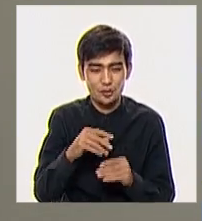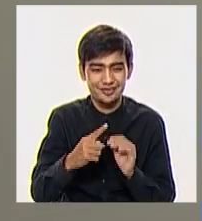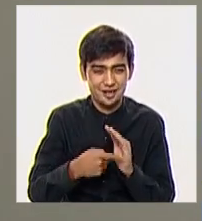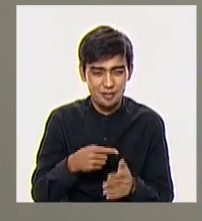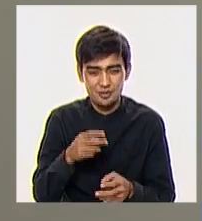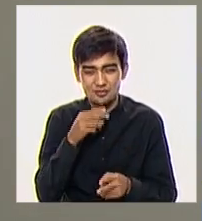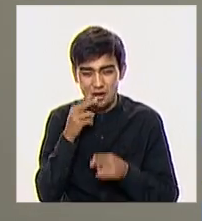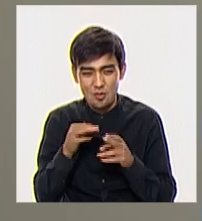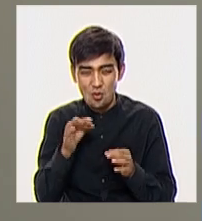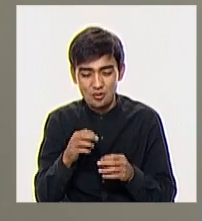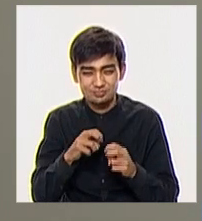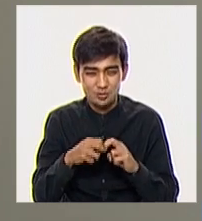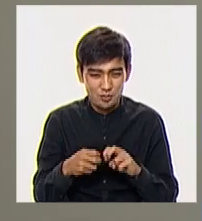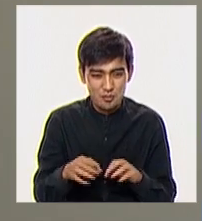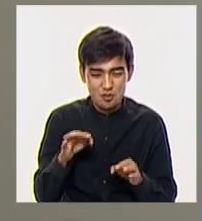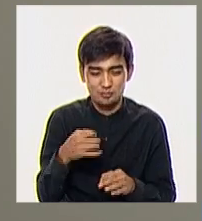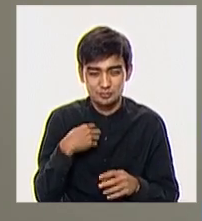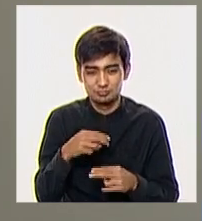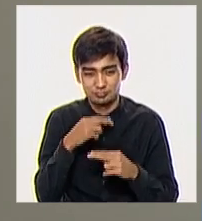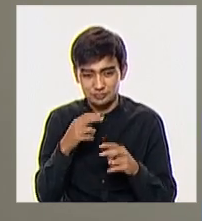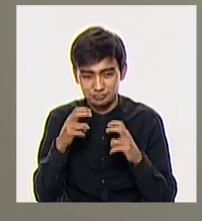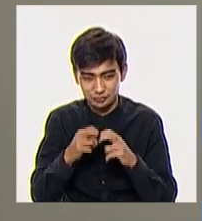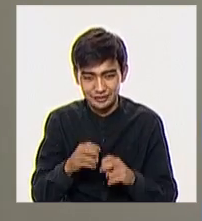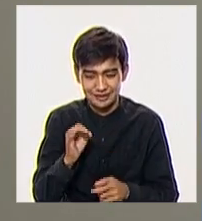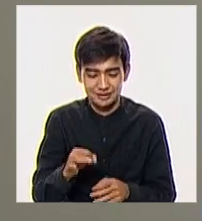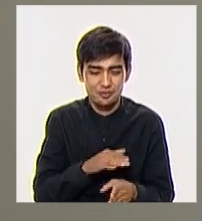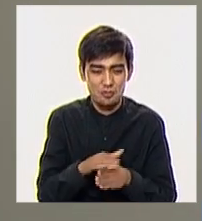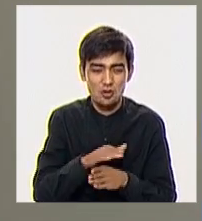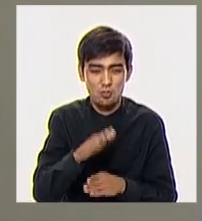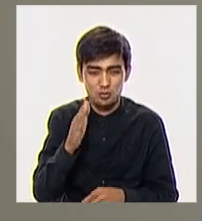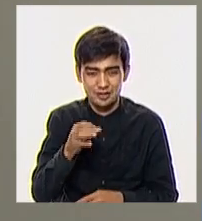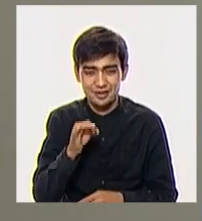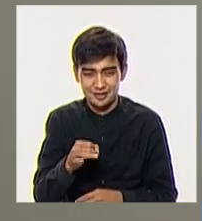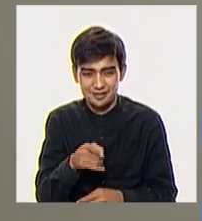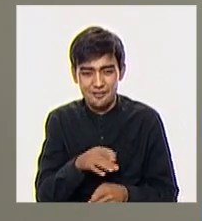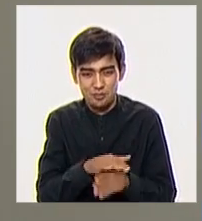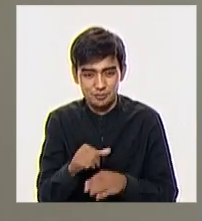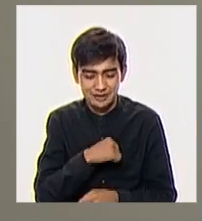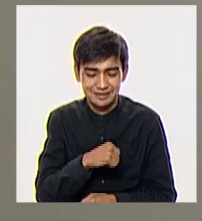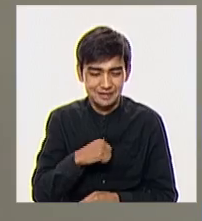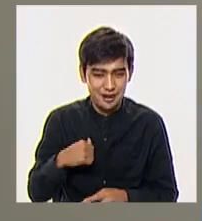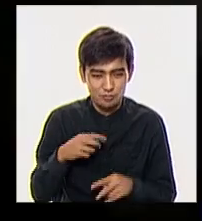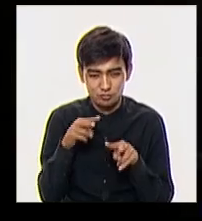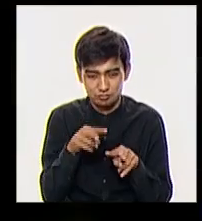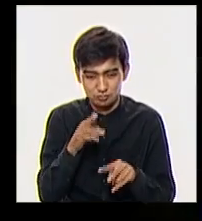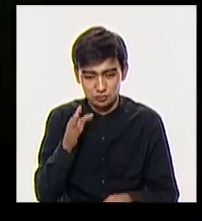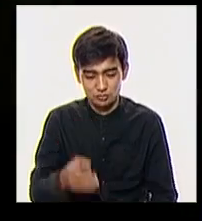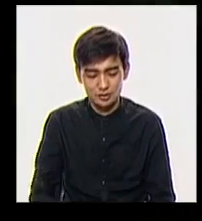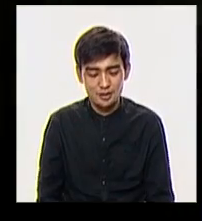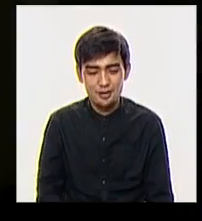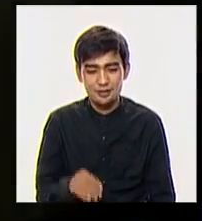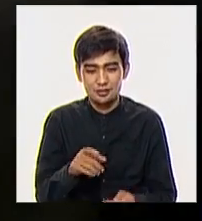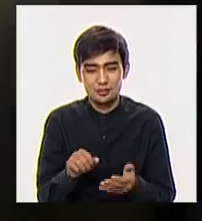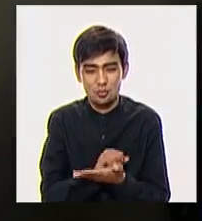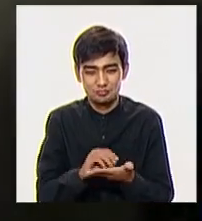арыздары заңда белгіленген мерзімде қаралатын болады. Және солардың орындалуын бізде өз бақылауымызда. Қағазға